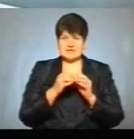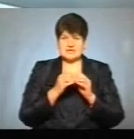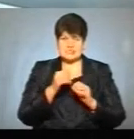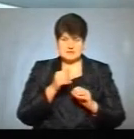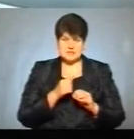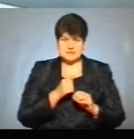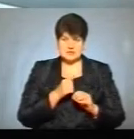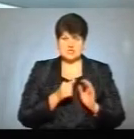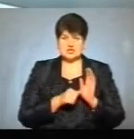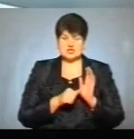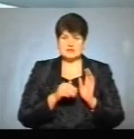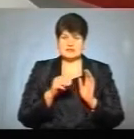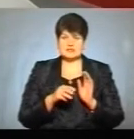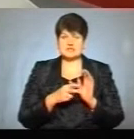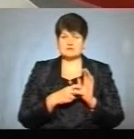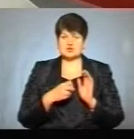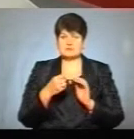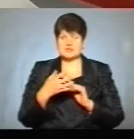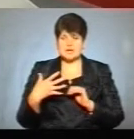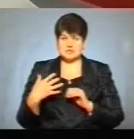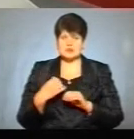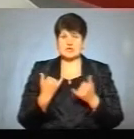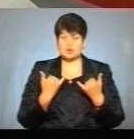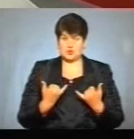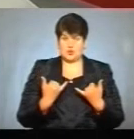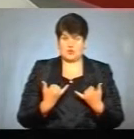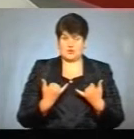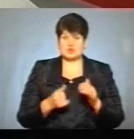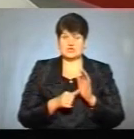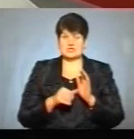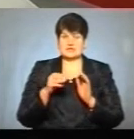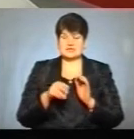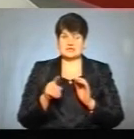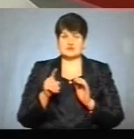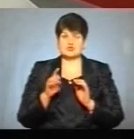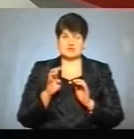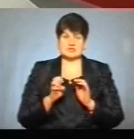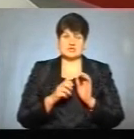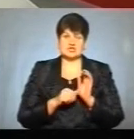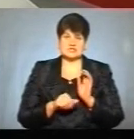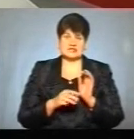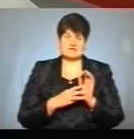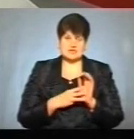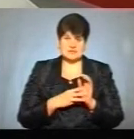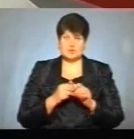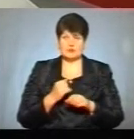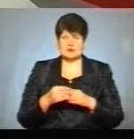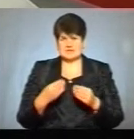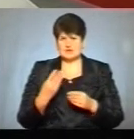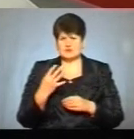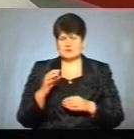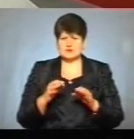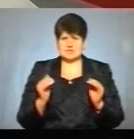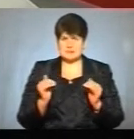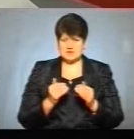місяців 6715 роботодавців, на сьогодні це 6468 роботодавців, ну десь менше на 4%, ну тобто